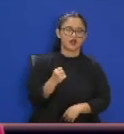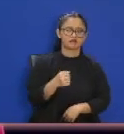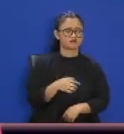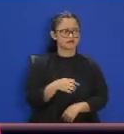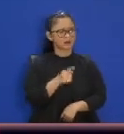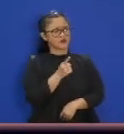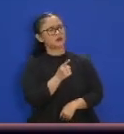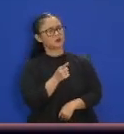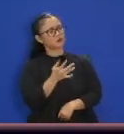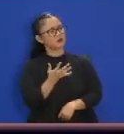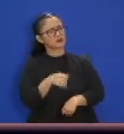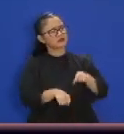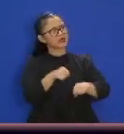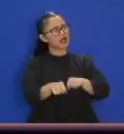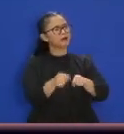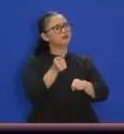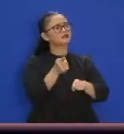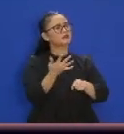Kenapa tuh?